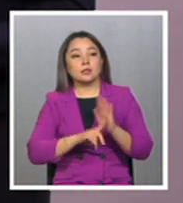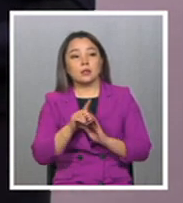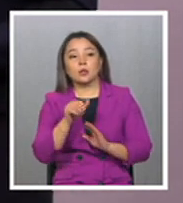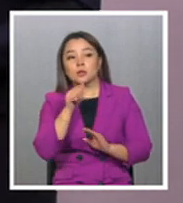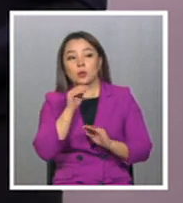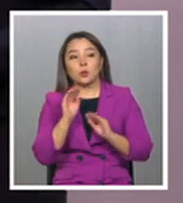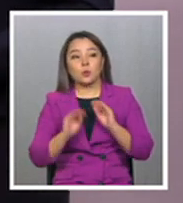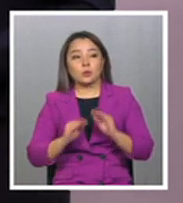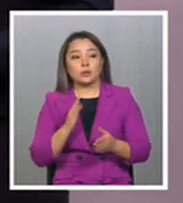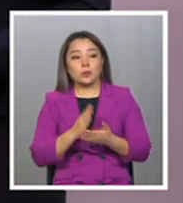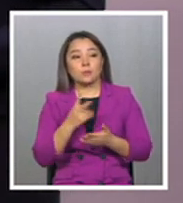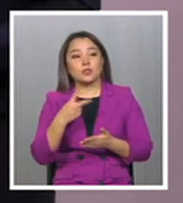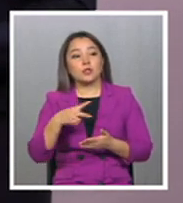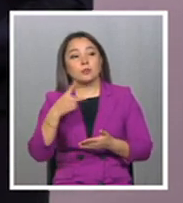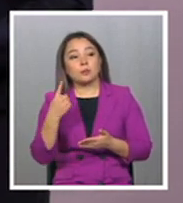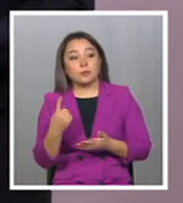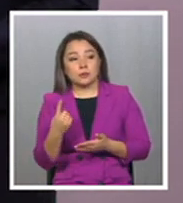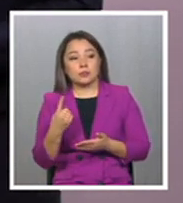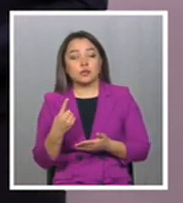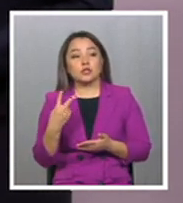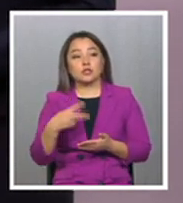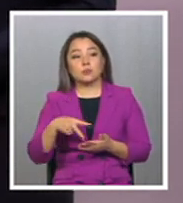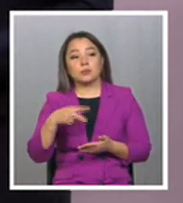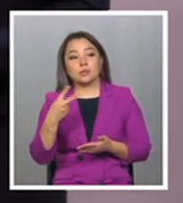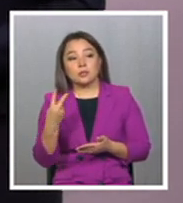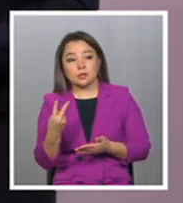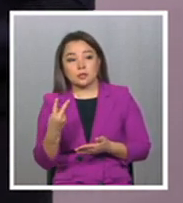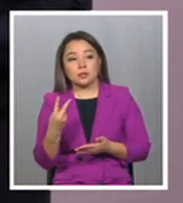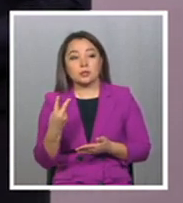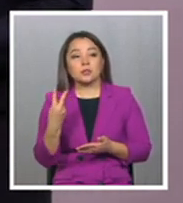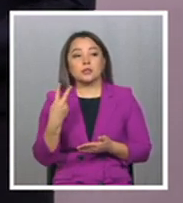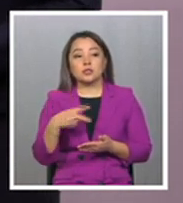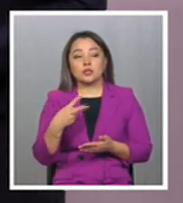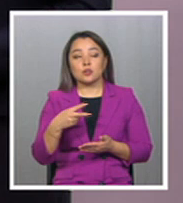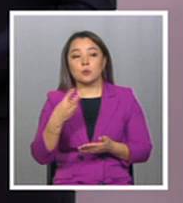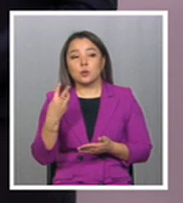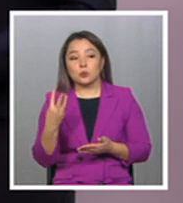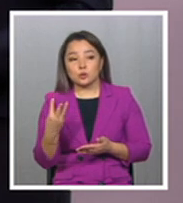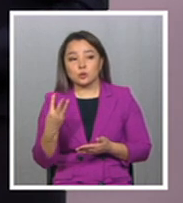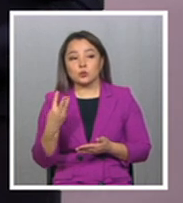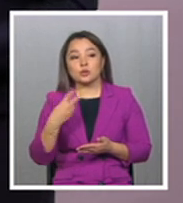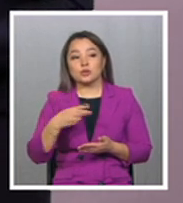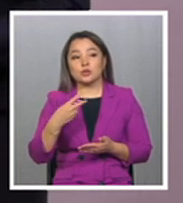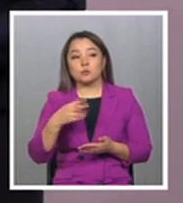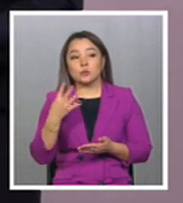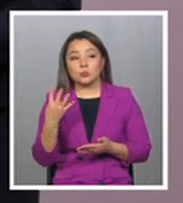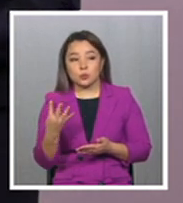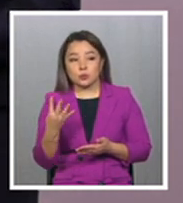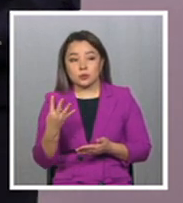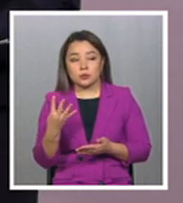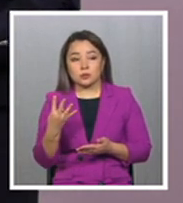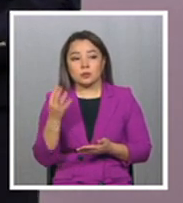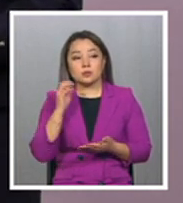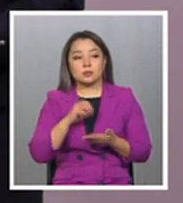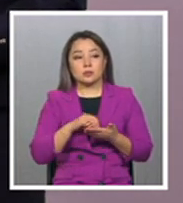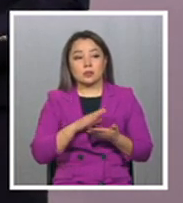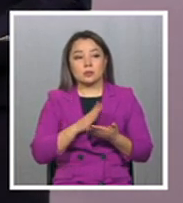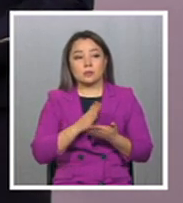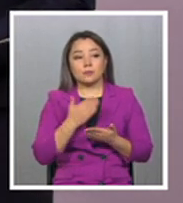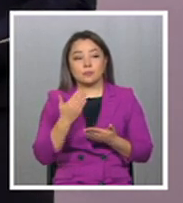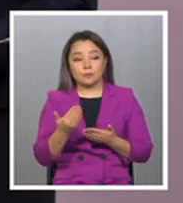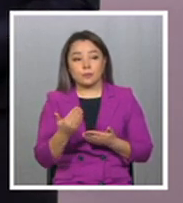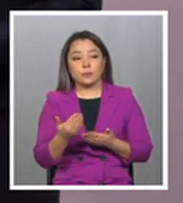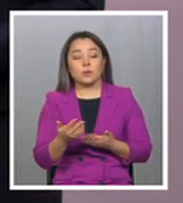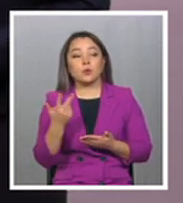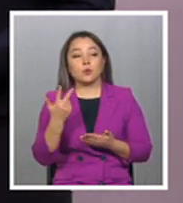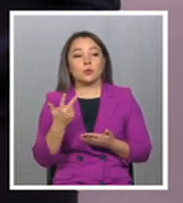құрастырамыз. 21, 22, 23, 24 сандары.